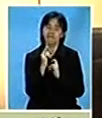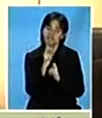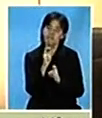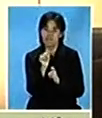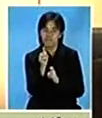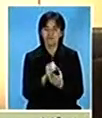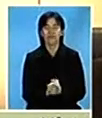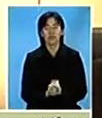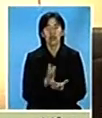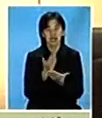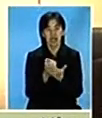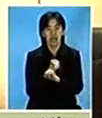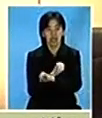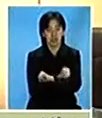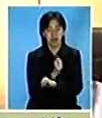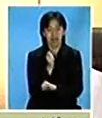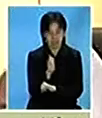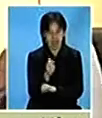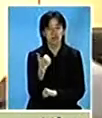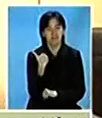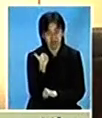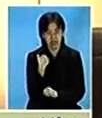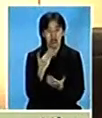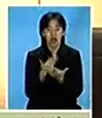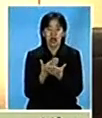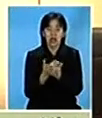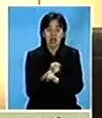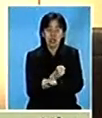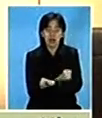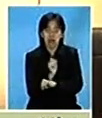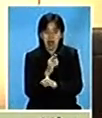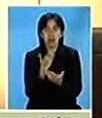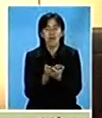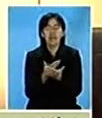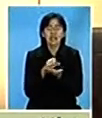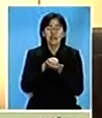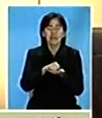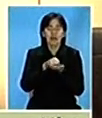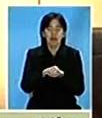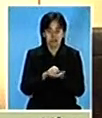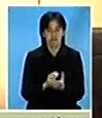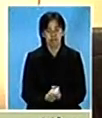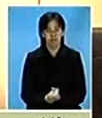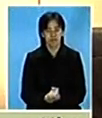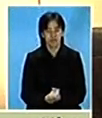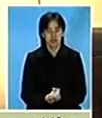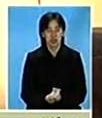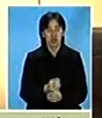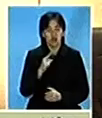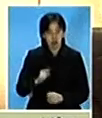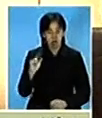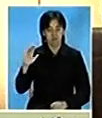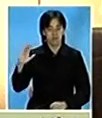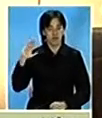แต่จะได้ค่าตอบแทนในการประกอบวิชาชีพมีลักษณะเป็นค่าธรรมเนียมเท่านั้นจึงต้องมีการปฏิญาณตน